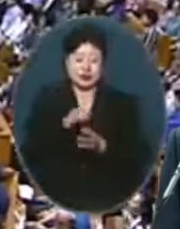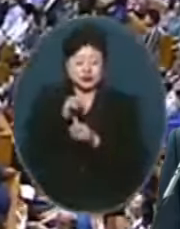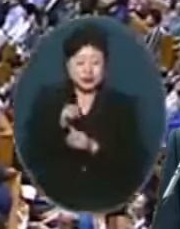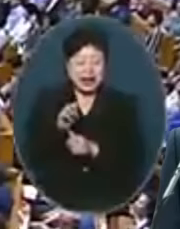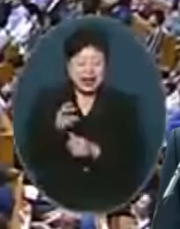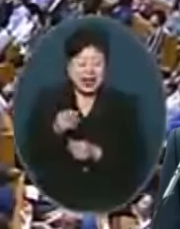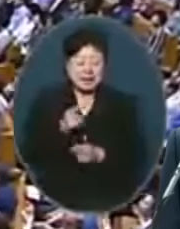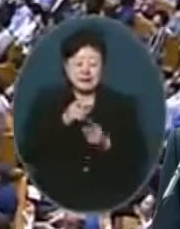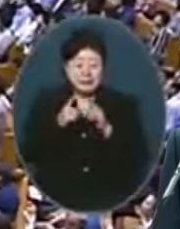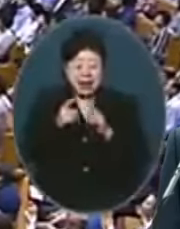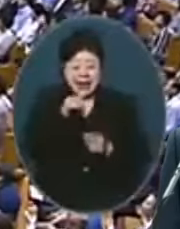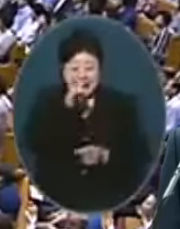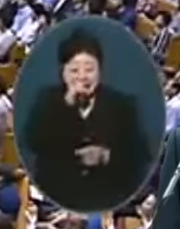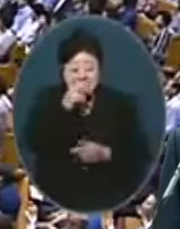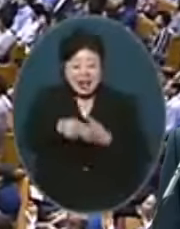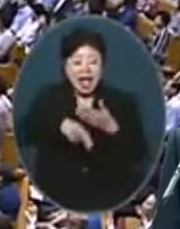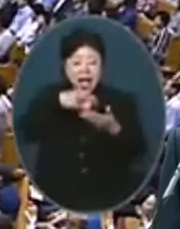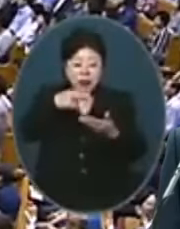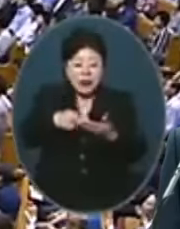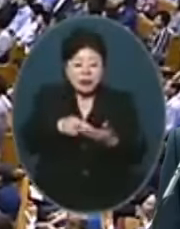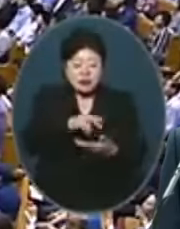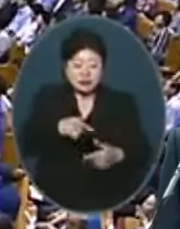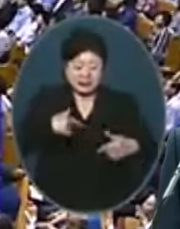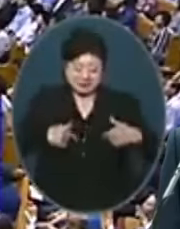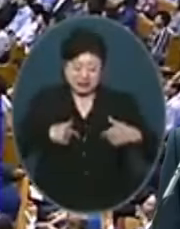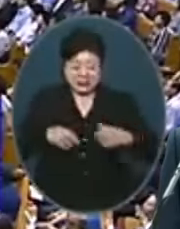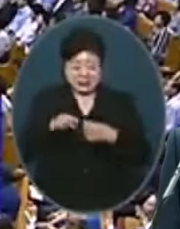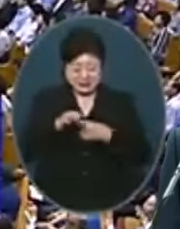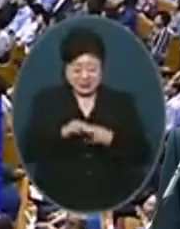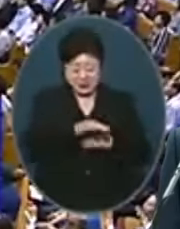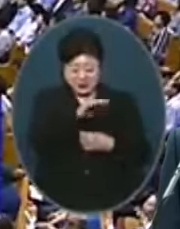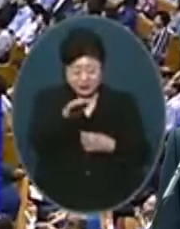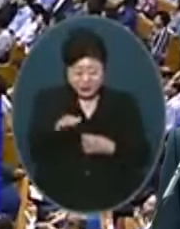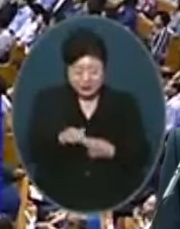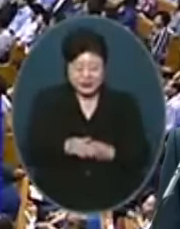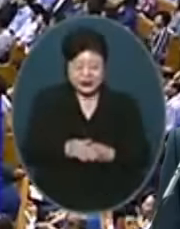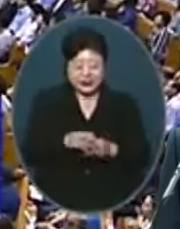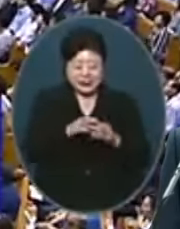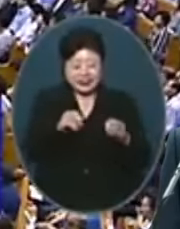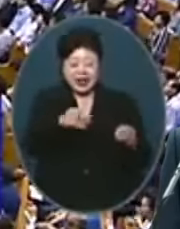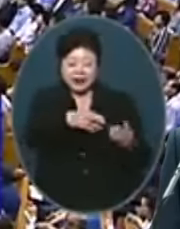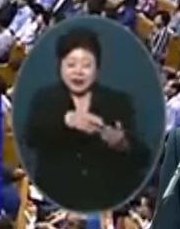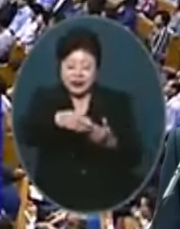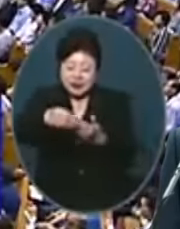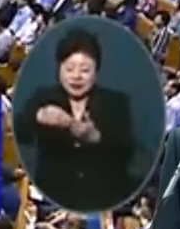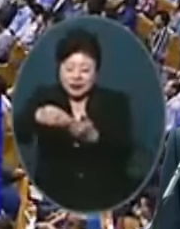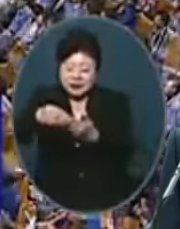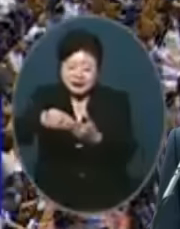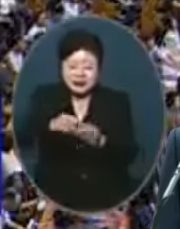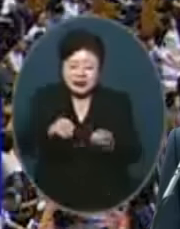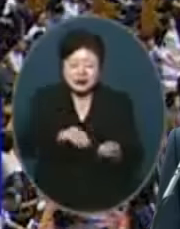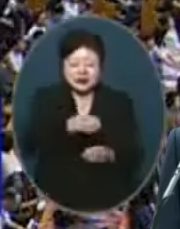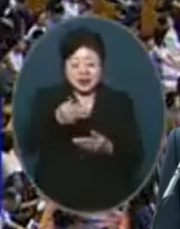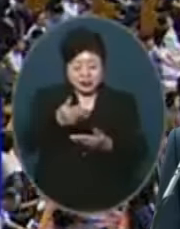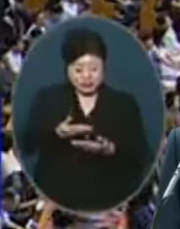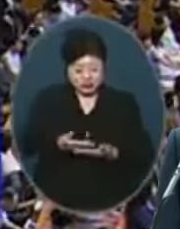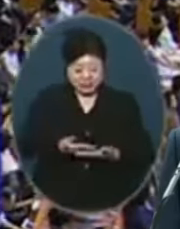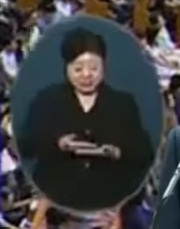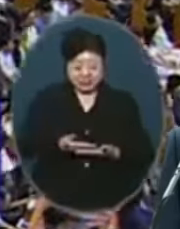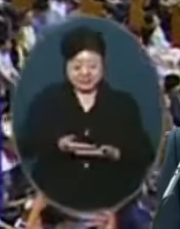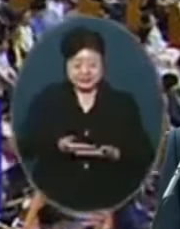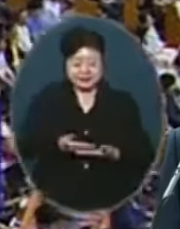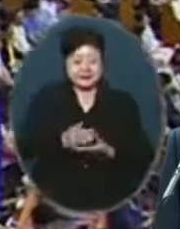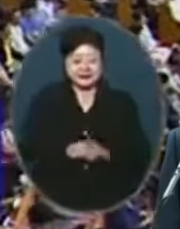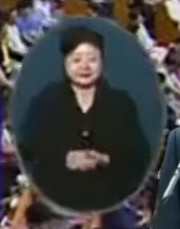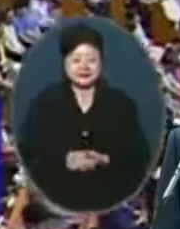여호수아와 갈렙이 말하는 야훼께서 우리를 기뻐하시면 우리를 그 땅으로 인도하여 들이시고 그 땅을 우리에게